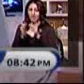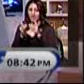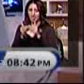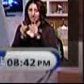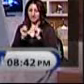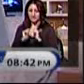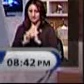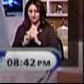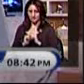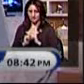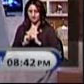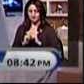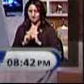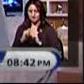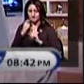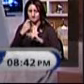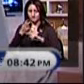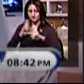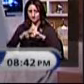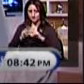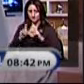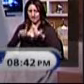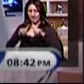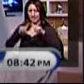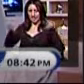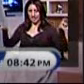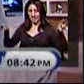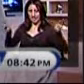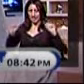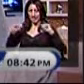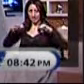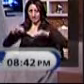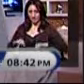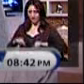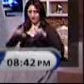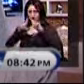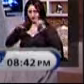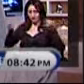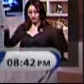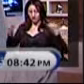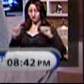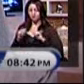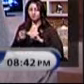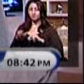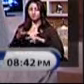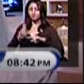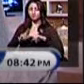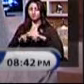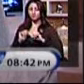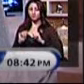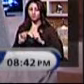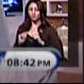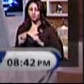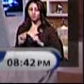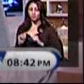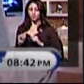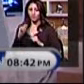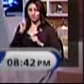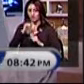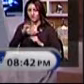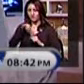سخريه وخبره. الكتله الساكنه دي في واقع الامر كانت متضايقه من النظام السابق، ولكن هي ما